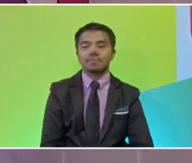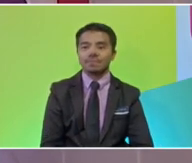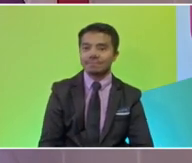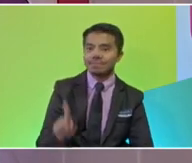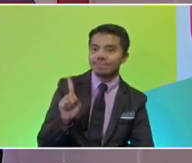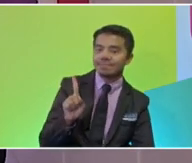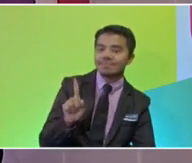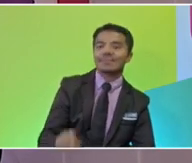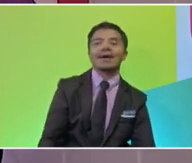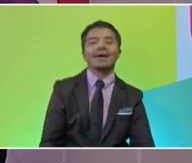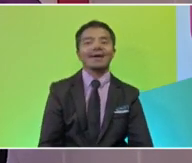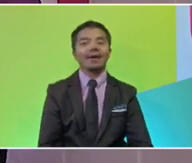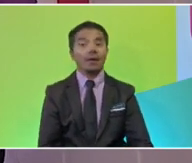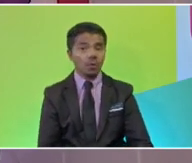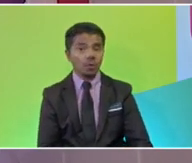dahulu